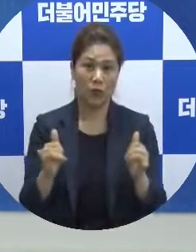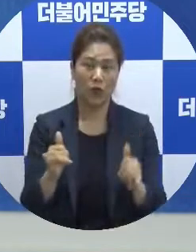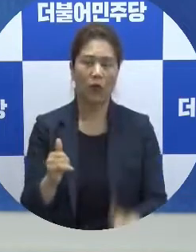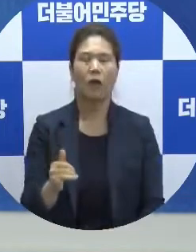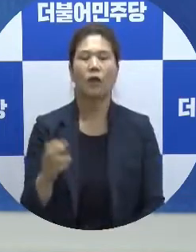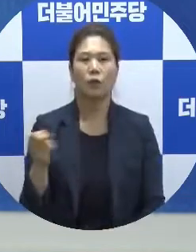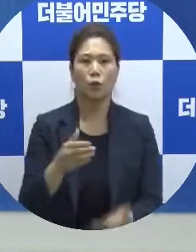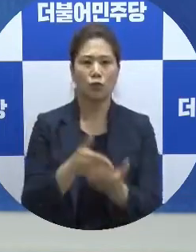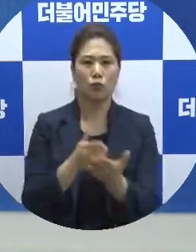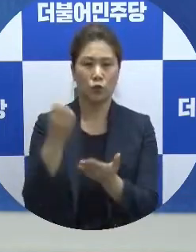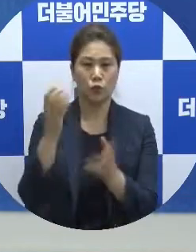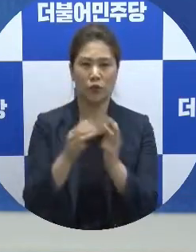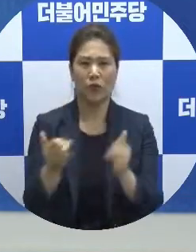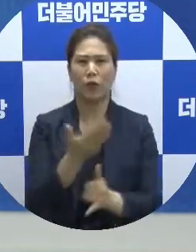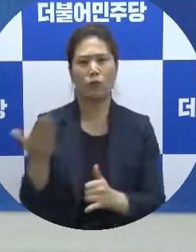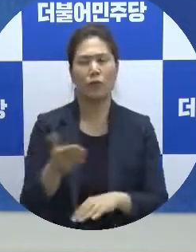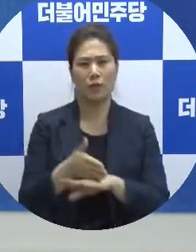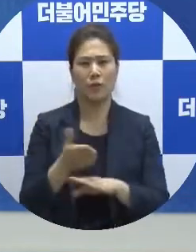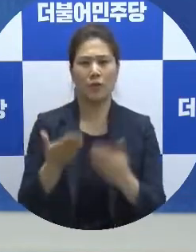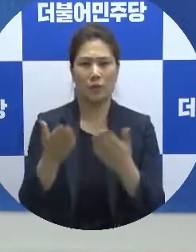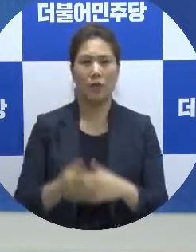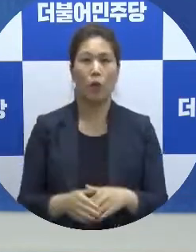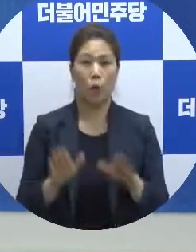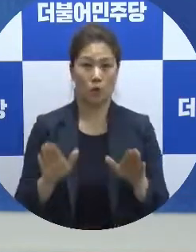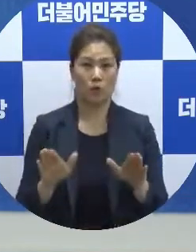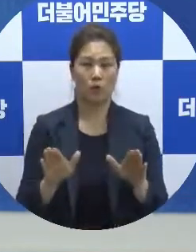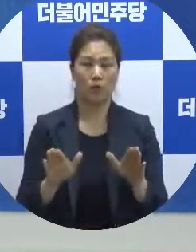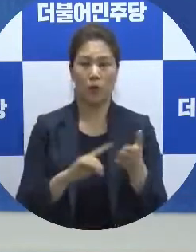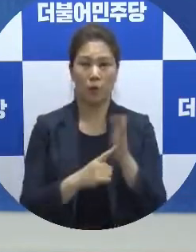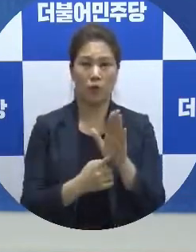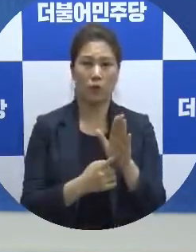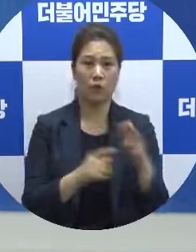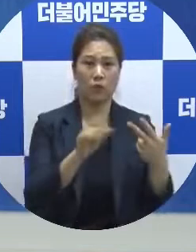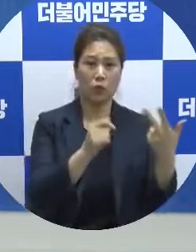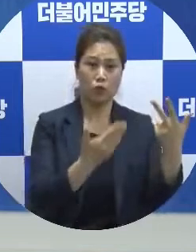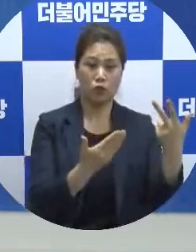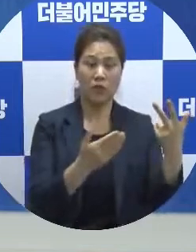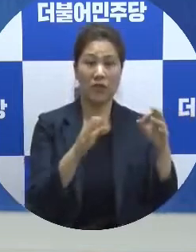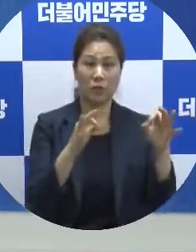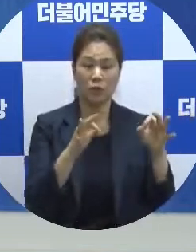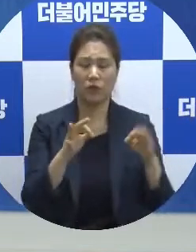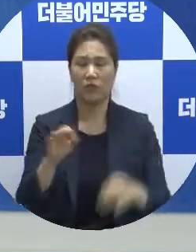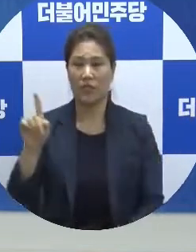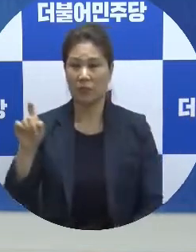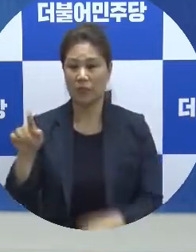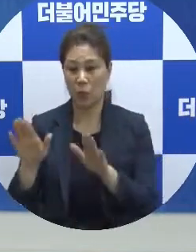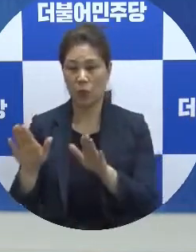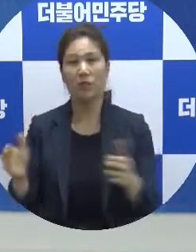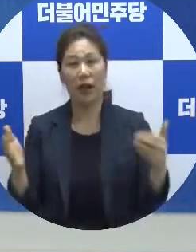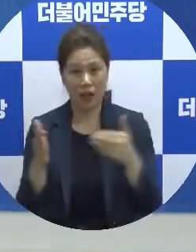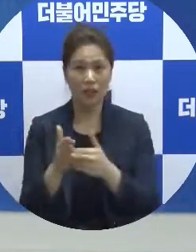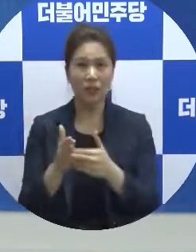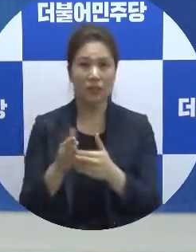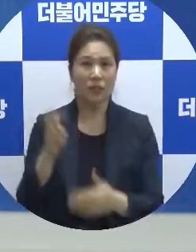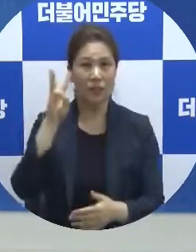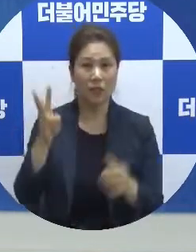깊이 감사를 드립니다. 오늘 발표는 지난 7월 9일 금요일부터 7월 11일 오늘까지